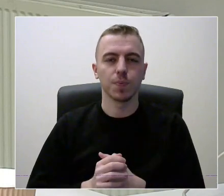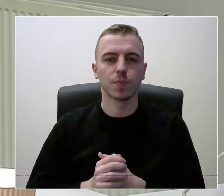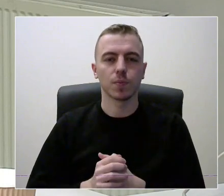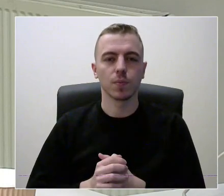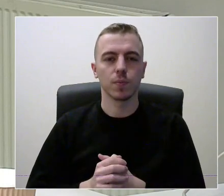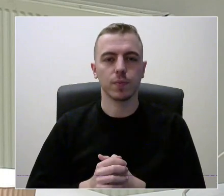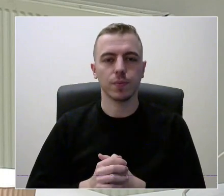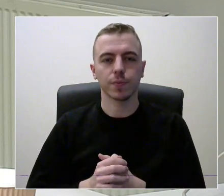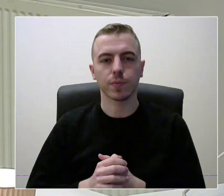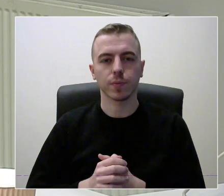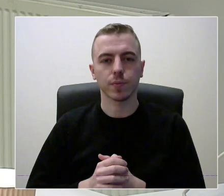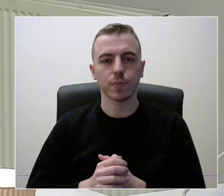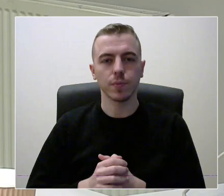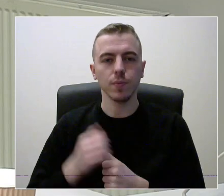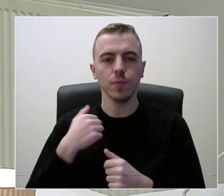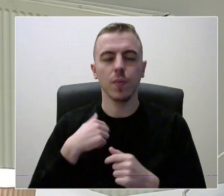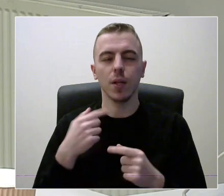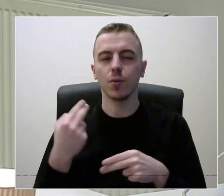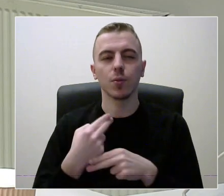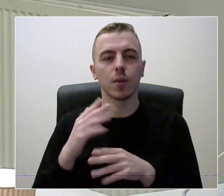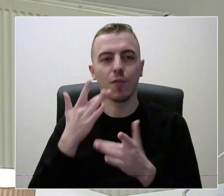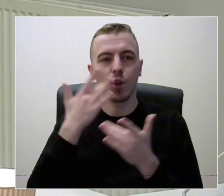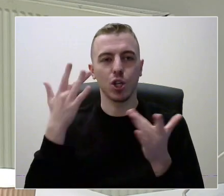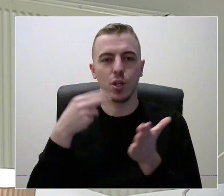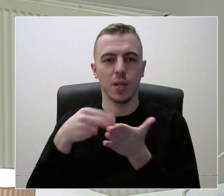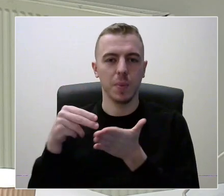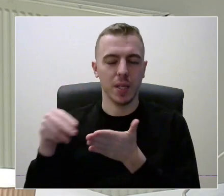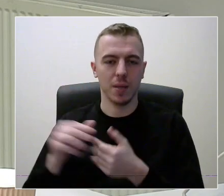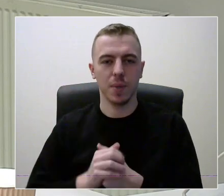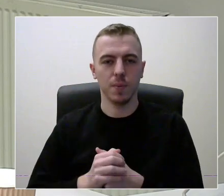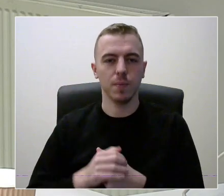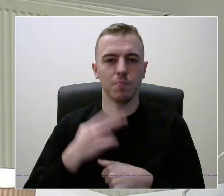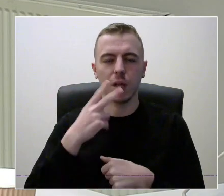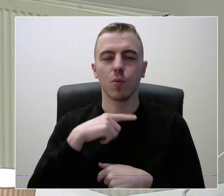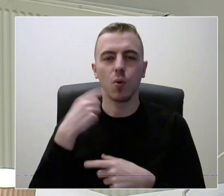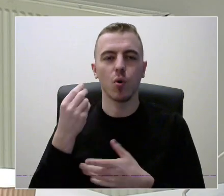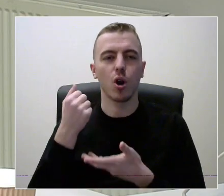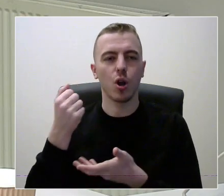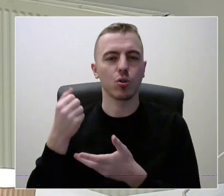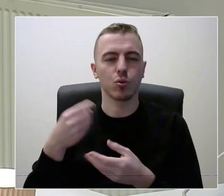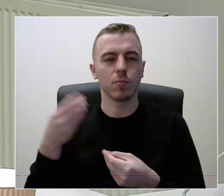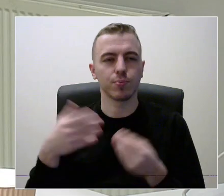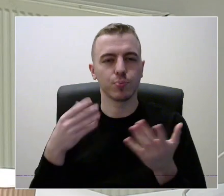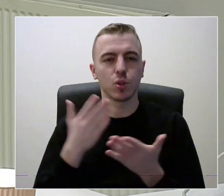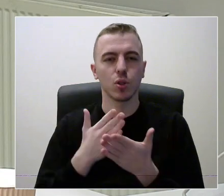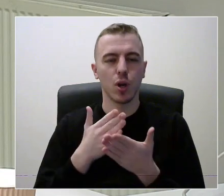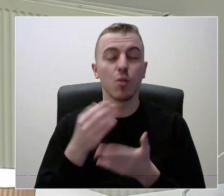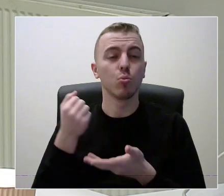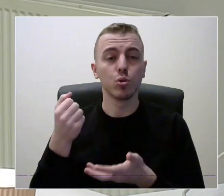man kliūna viešieji pirkimai. Matau, kad daug lėšų praleidžiama per viešus pirkimus, biudžetinių lėšų,